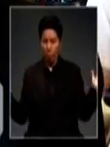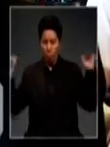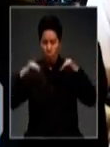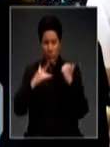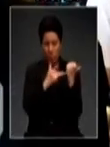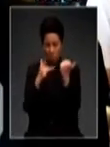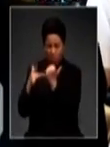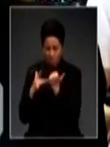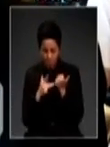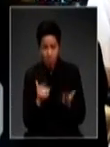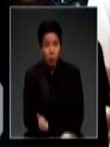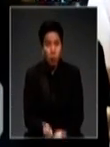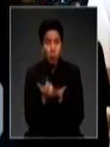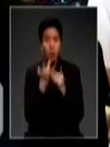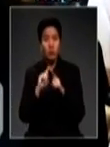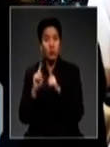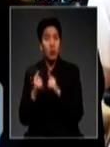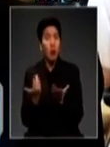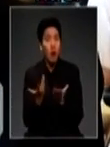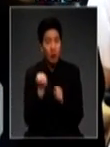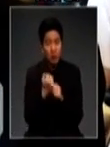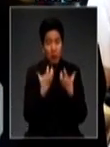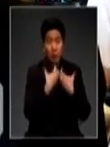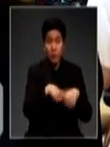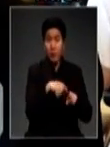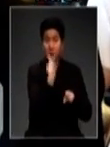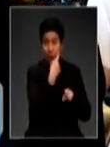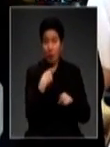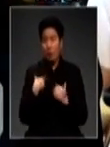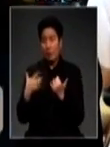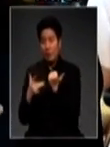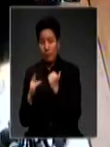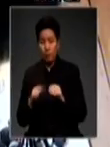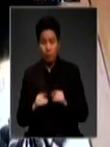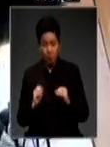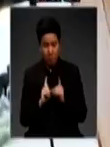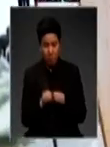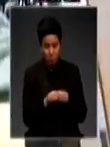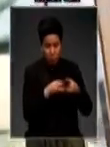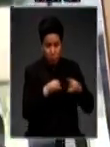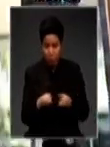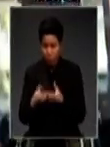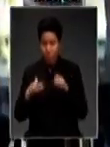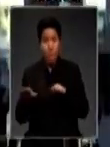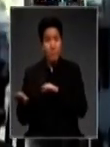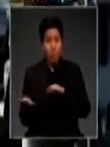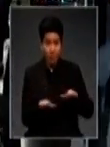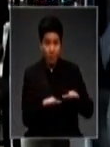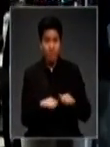วก็มีอุตสาหกรรมดิจิตอลเนี่ยสามารถเข้ามารับมารองรับอุตสาหกรรมท่องเที่ยวได้นะครับแล้วก็โตไปด้วยกันนะครับ